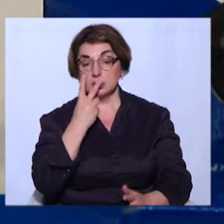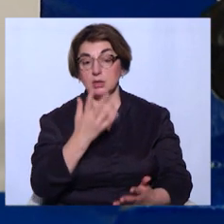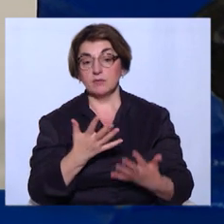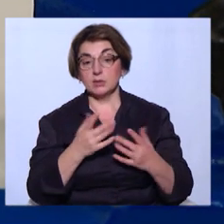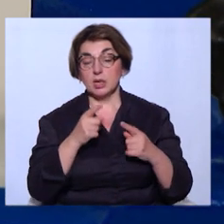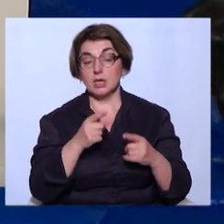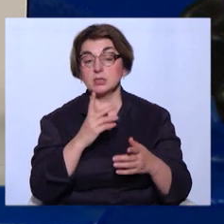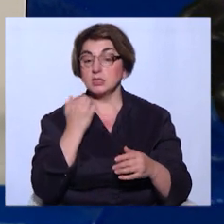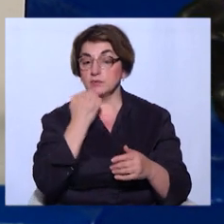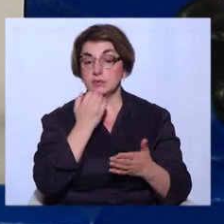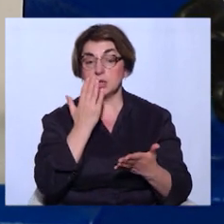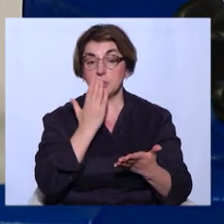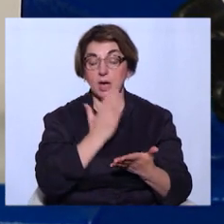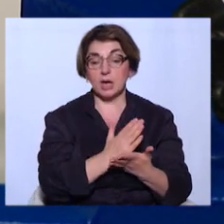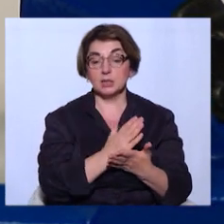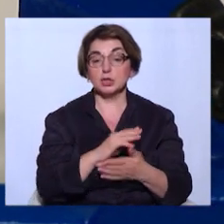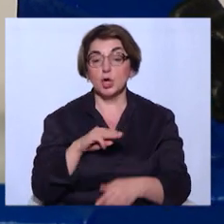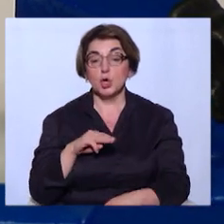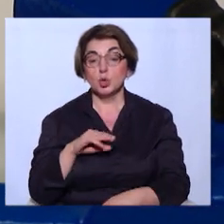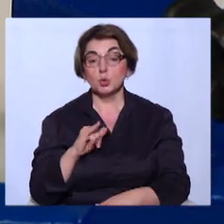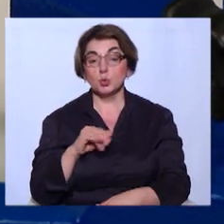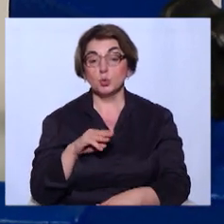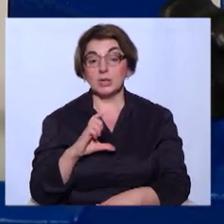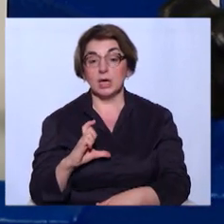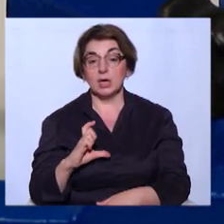ეს ნივთიერება არის ტუტე.